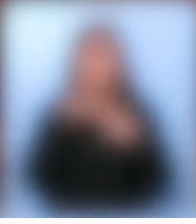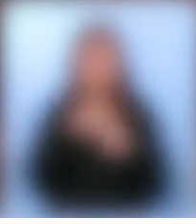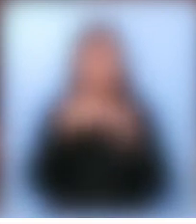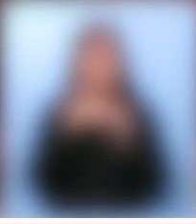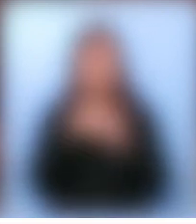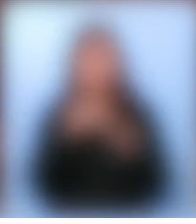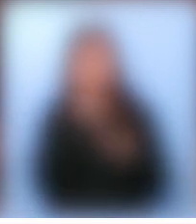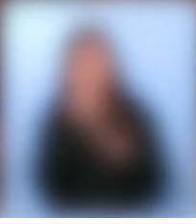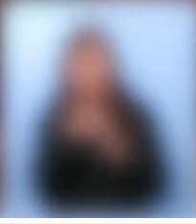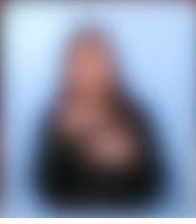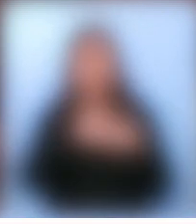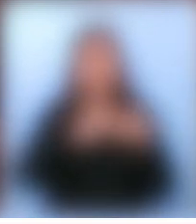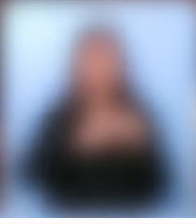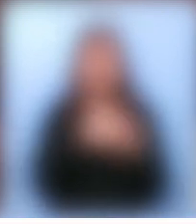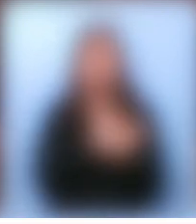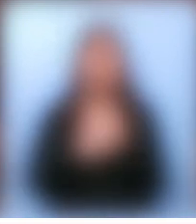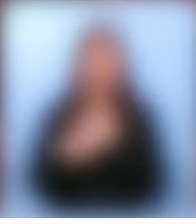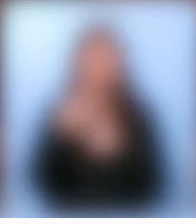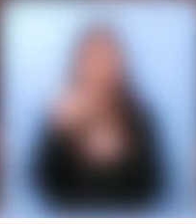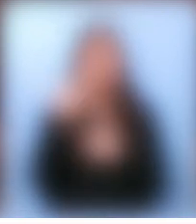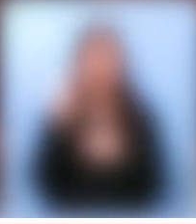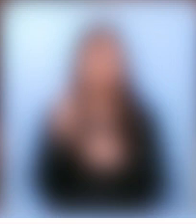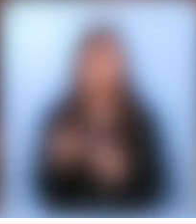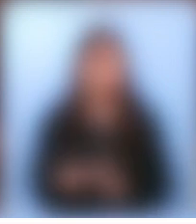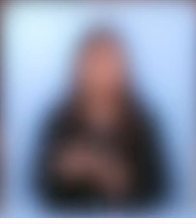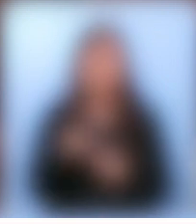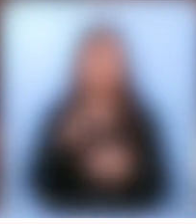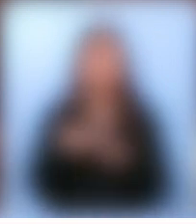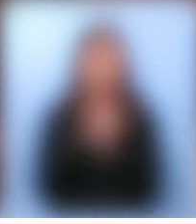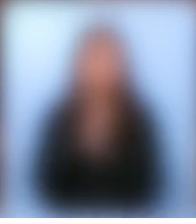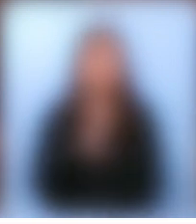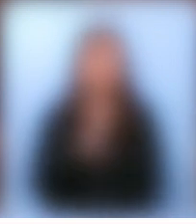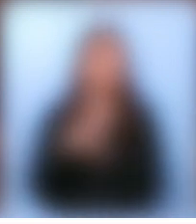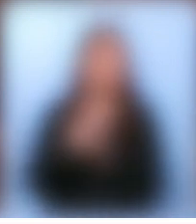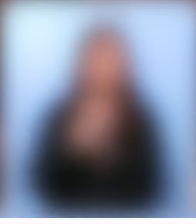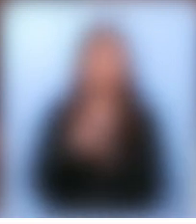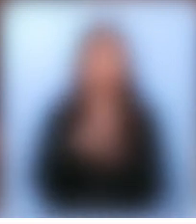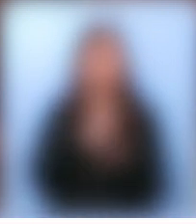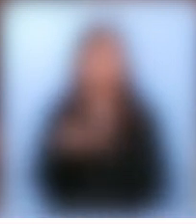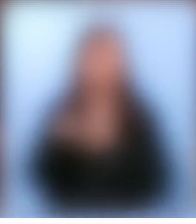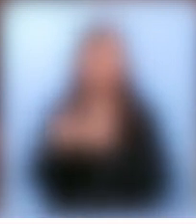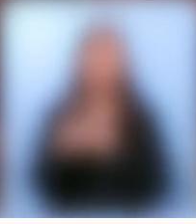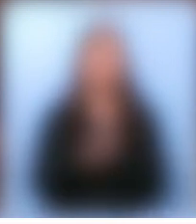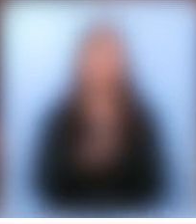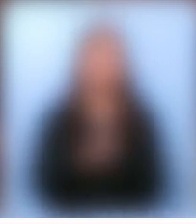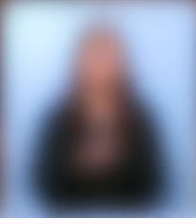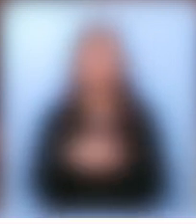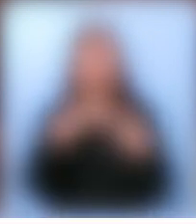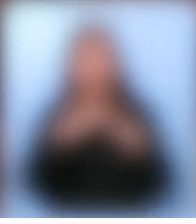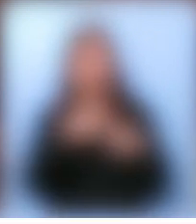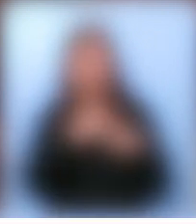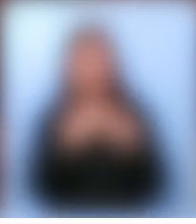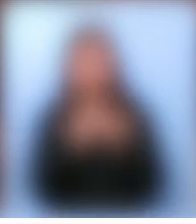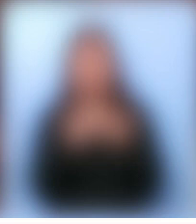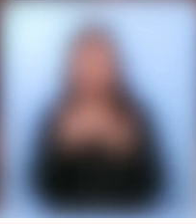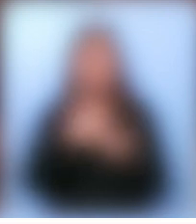藍綠嗰個節目，我都睇嚟啦，係一面倒嘅。完全冇平衡嘅報導，一個咁嘅教育大學講師喺